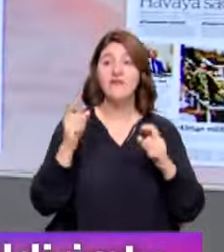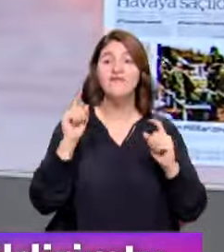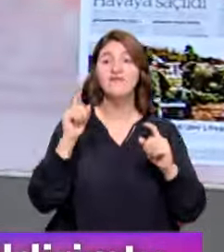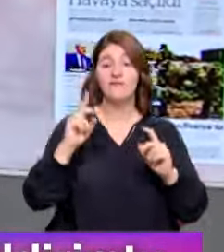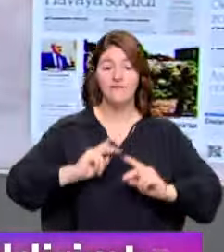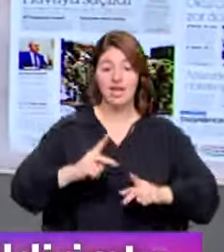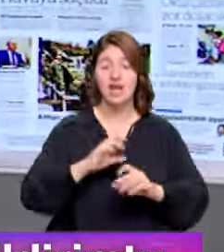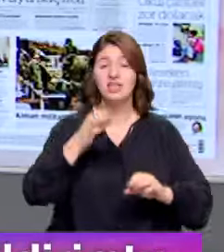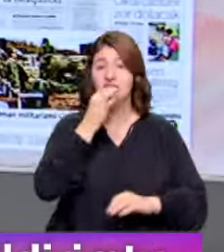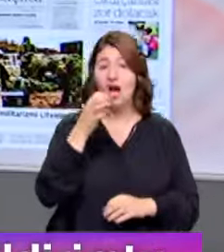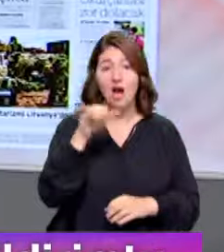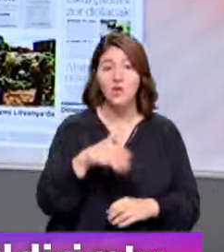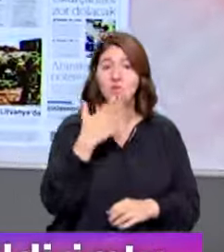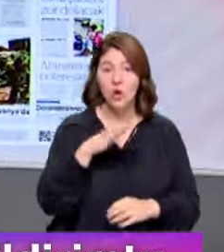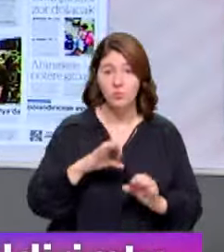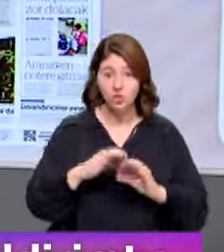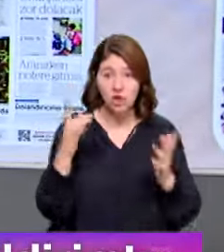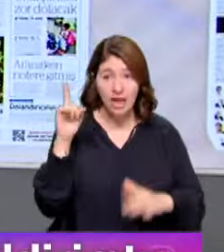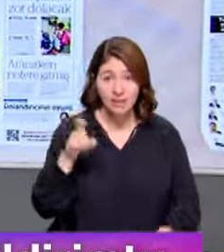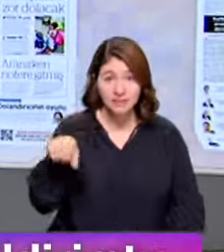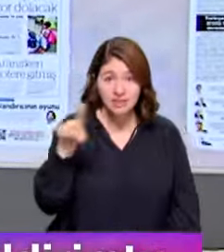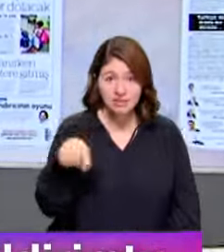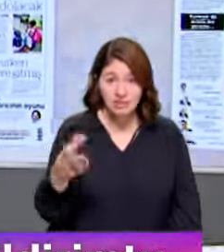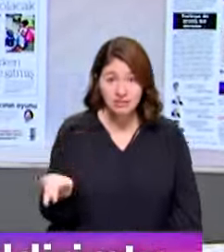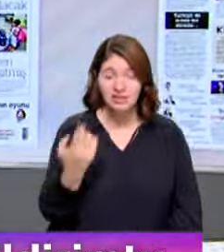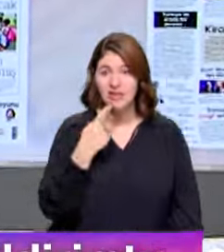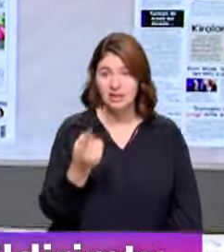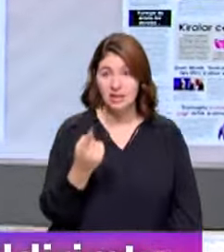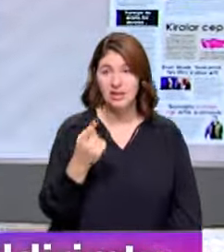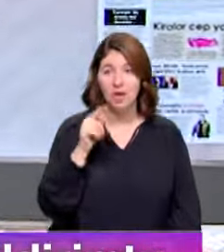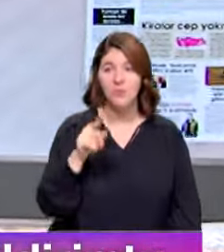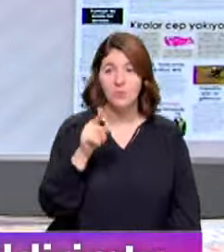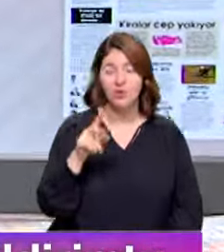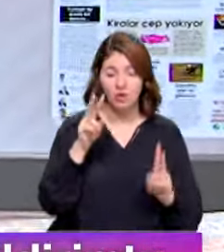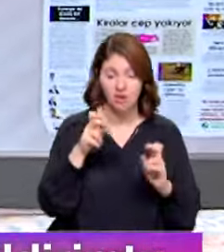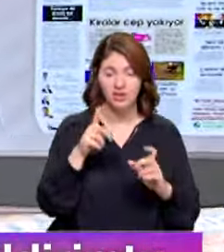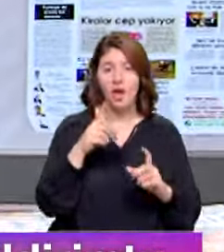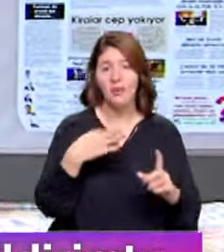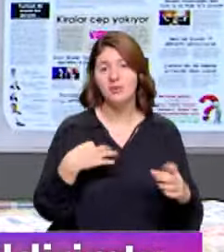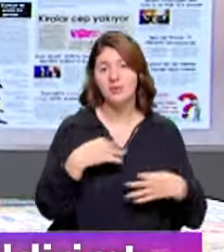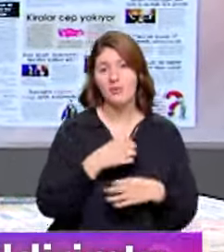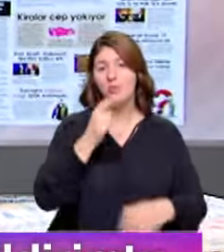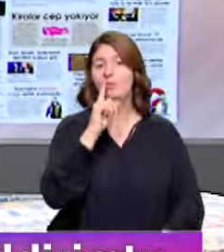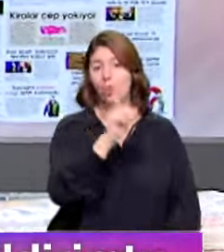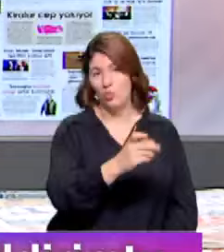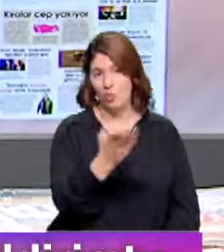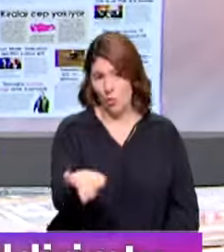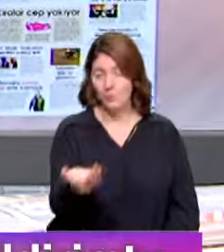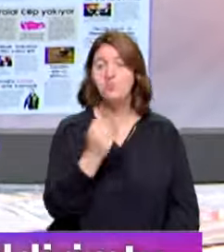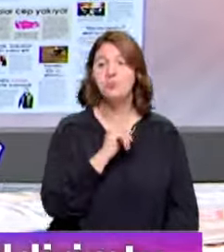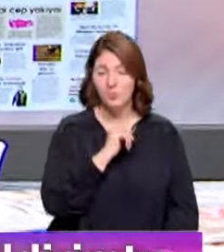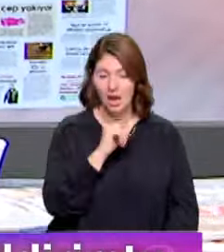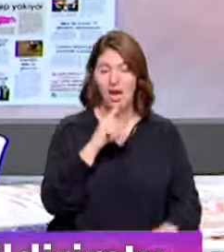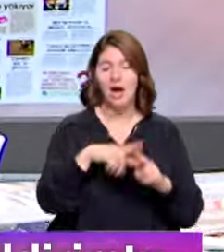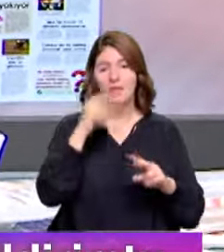Farkında mısınız? Çözecek misiniz diye bu konuya dair Sayın Bakan'a sorusunu yöneltiyor efendim. Ve